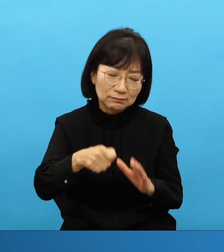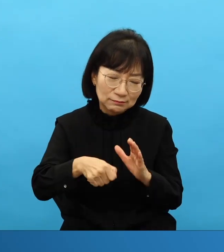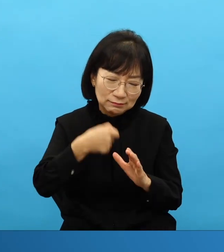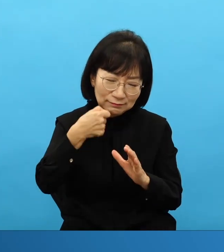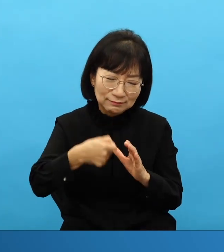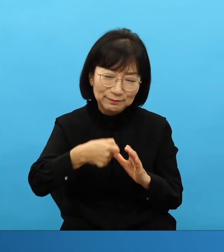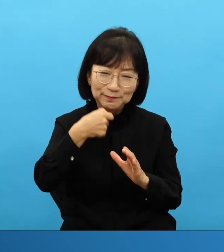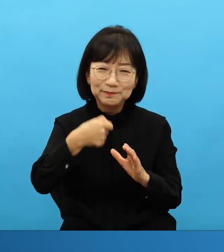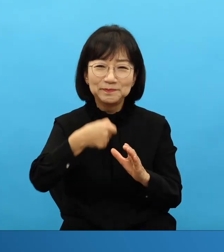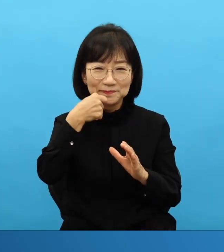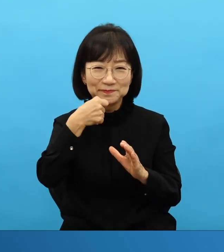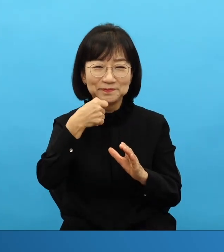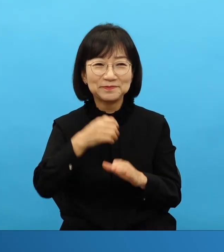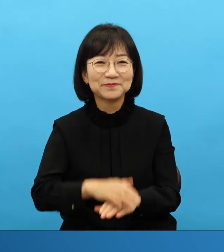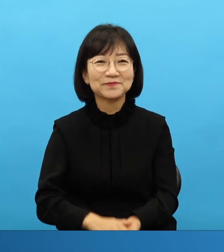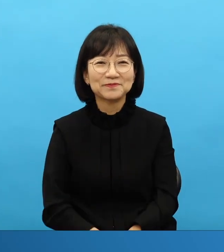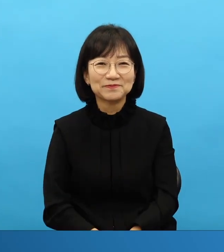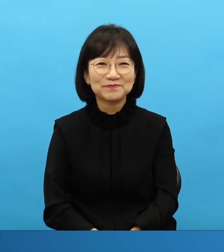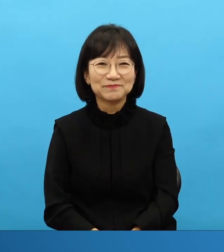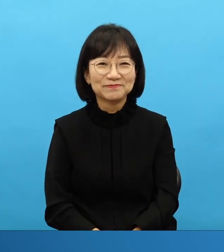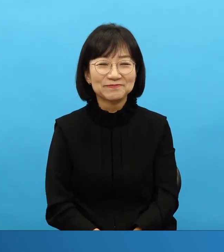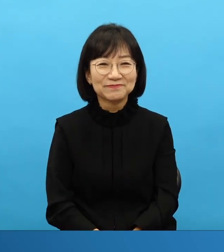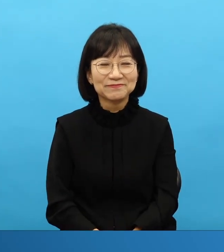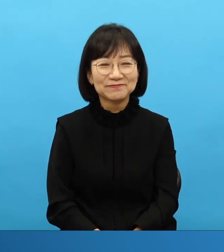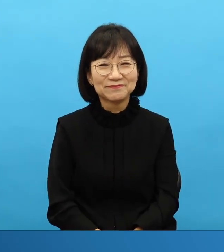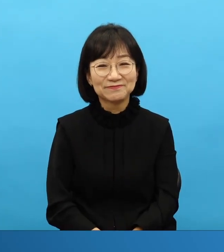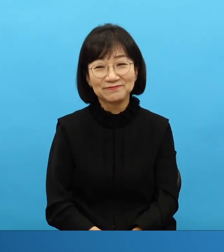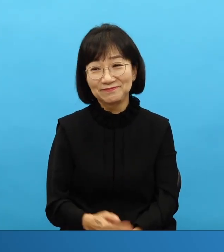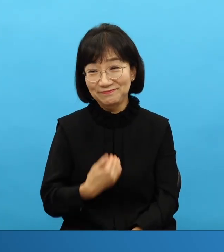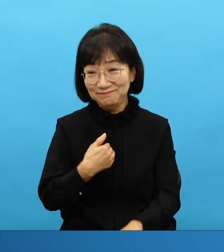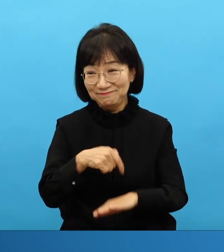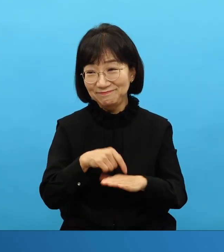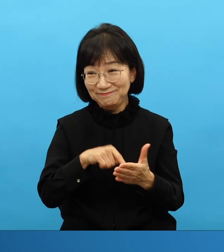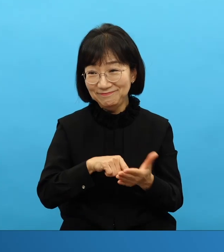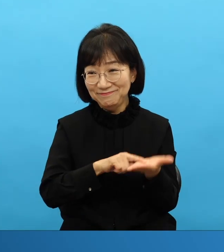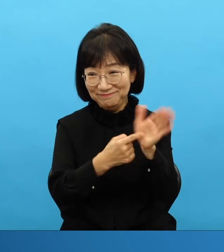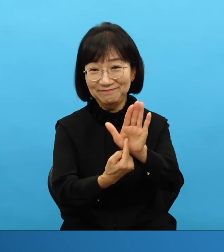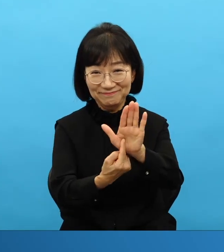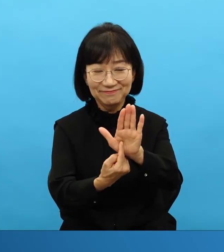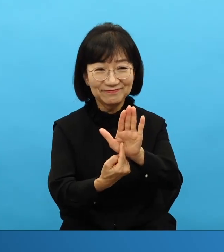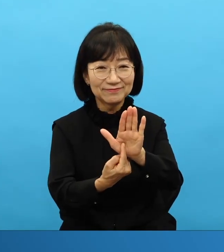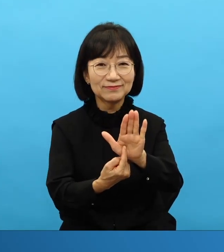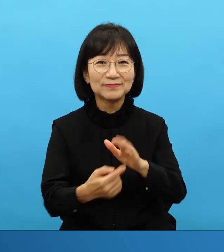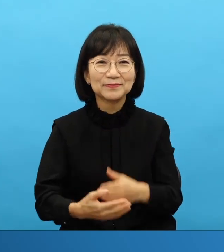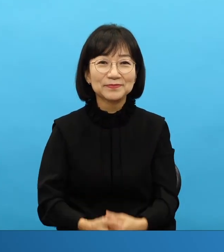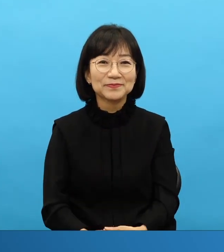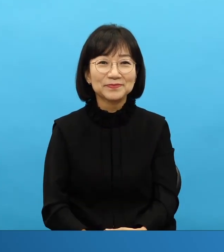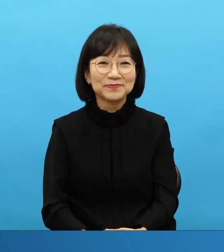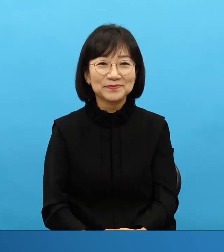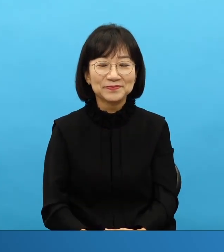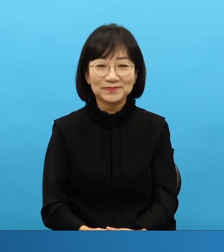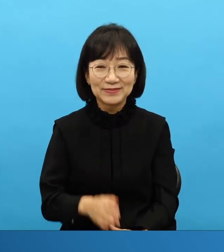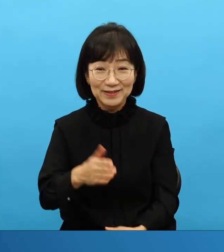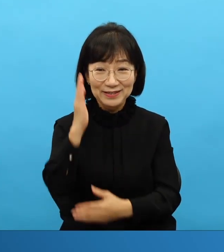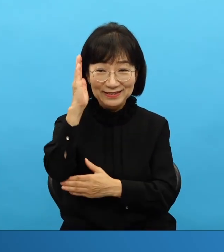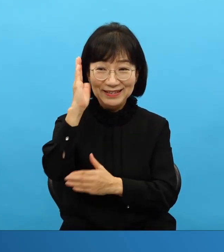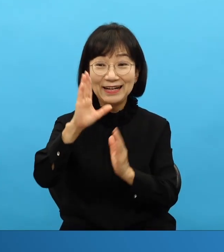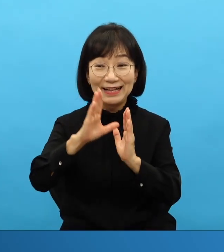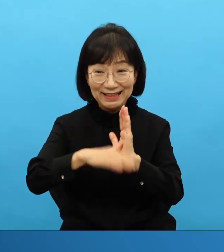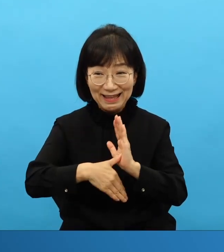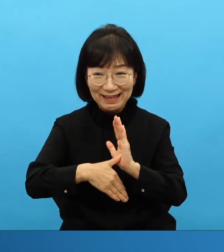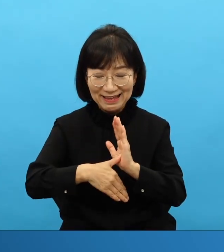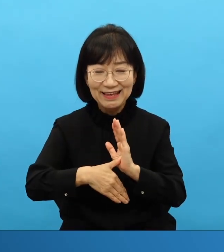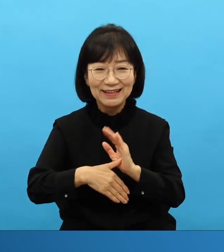하여튼 그렇습니다. 总之就是这样吧， 숭늉 맛있게 드시기 바랍니다. 希望大家